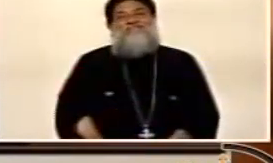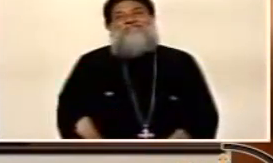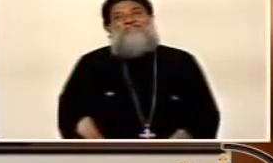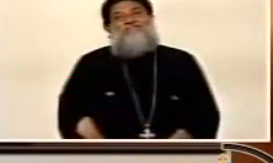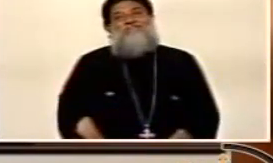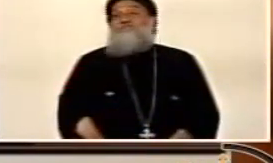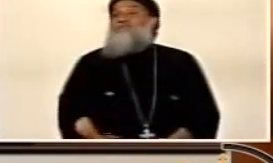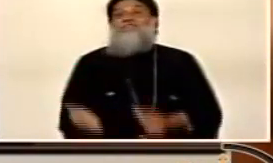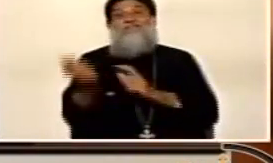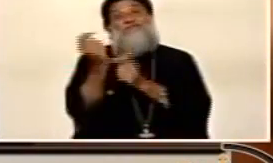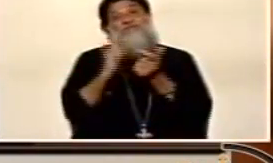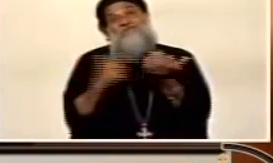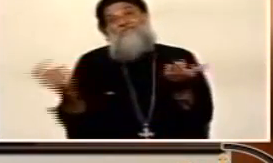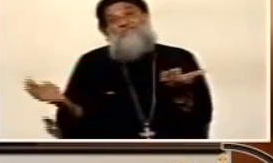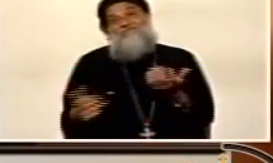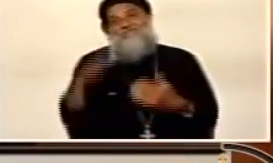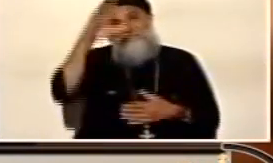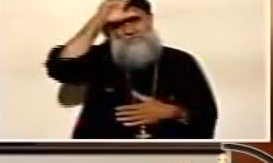أو